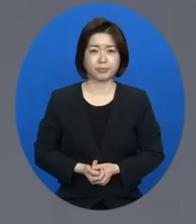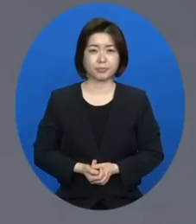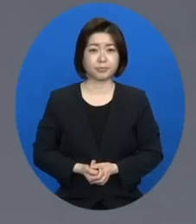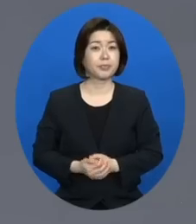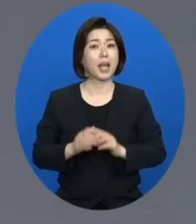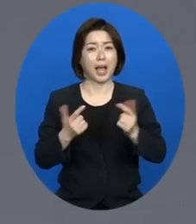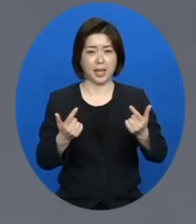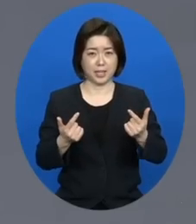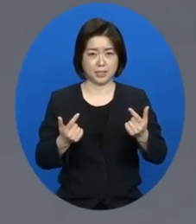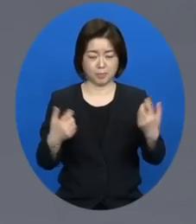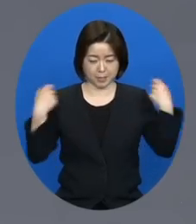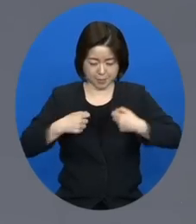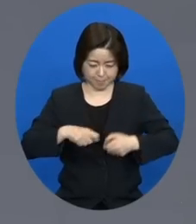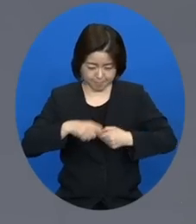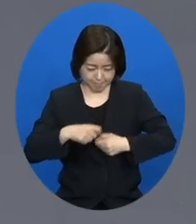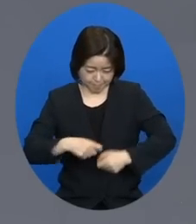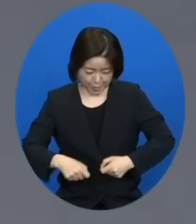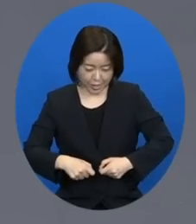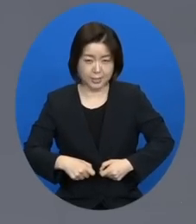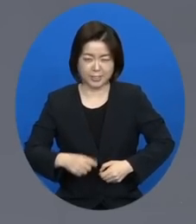아니면 안 벗겨진 옷을 입든지.